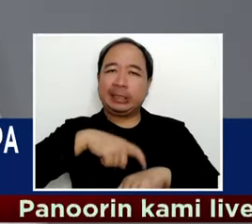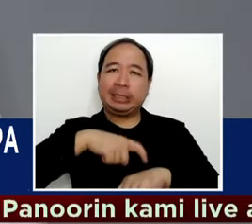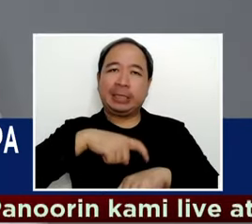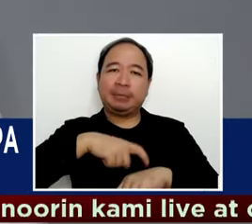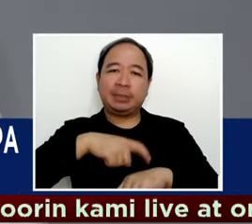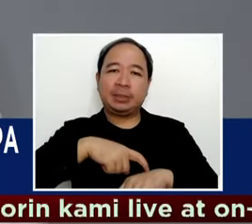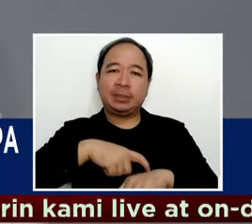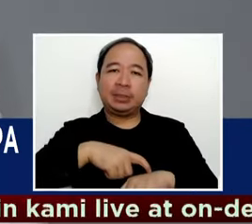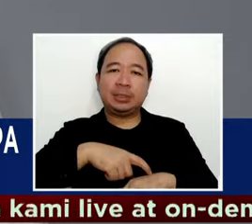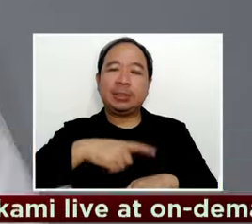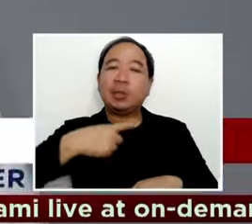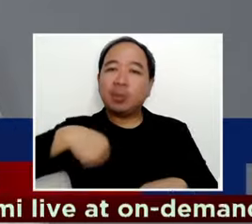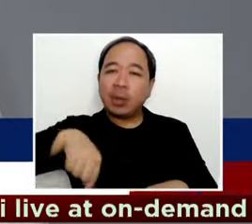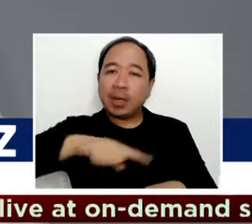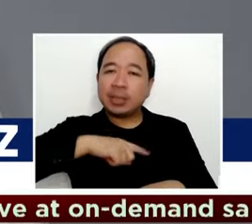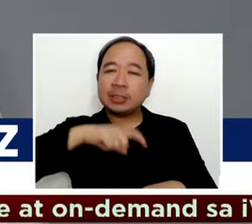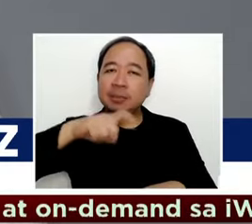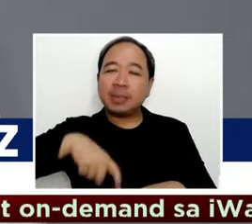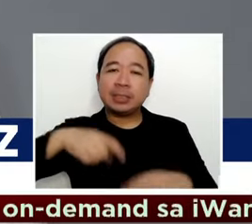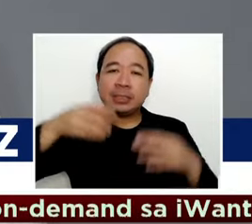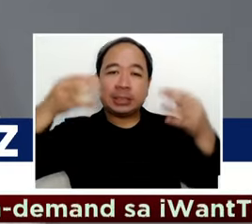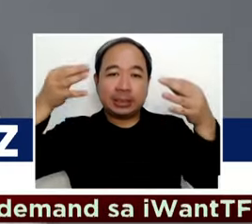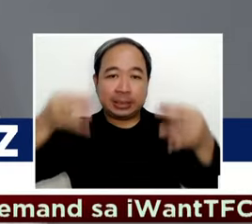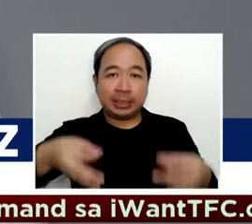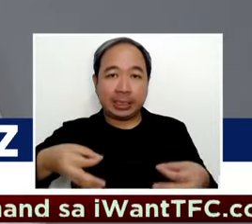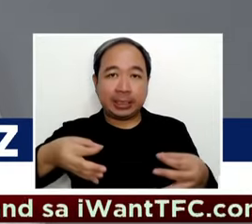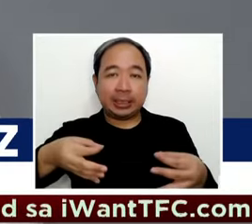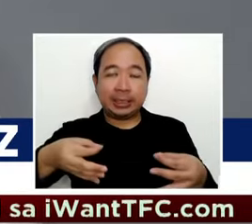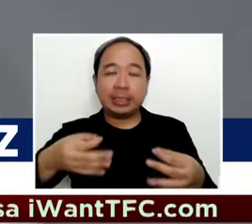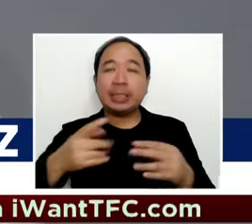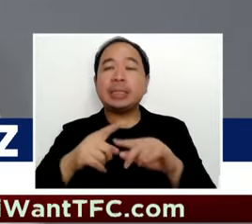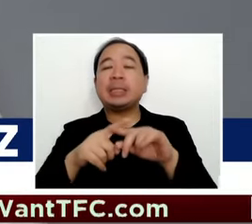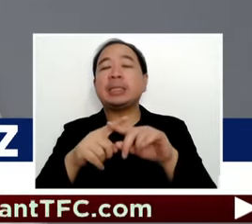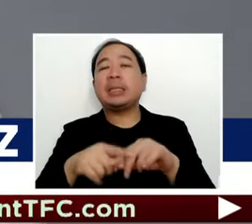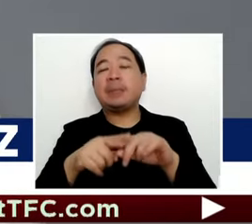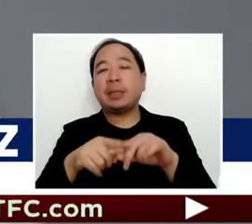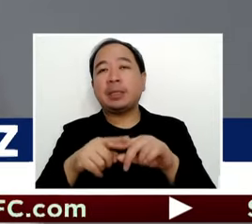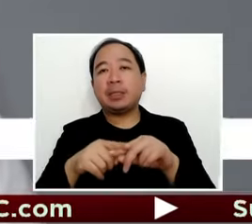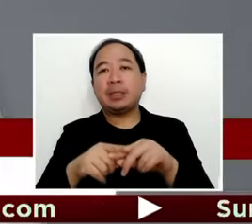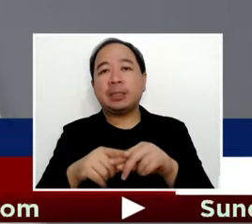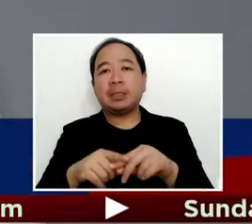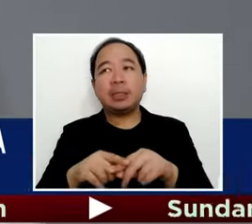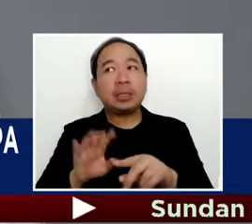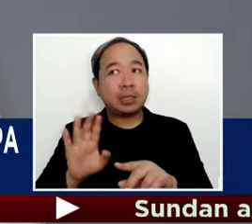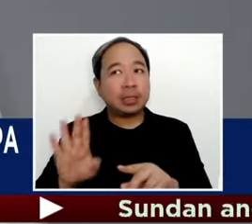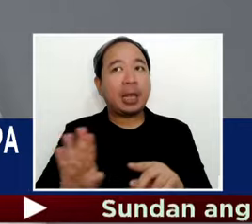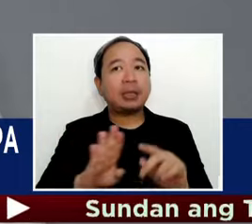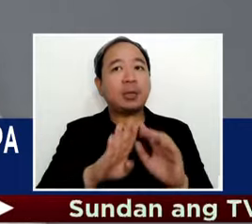should be deciding this matter on the merits of the bill itself